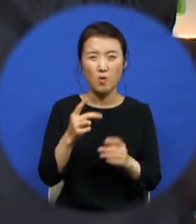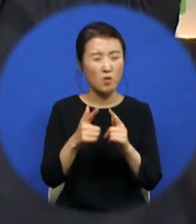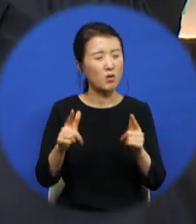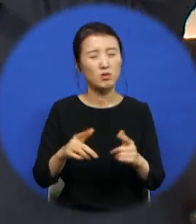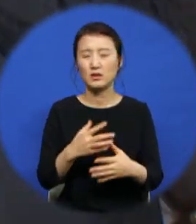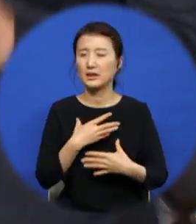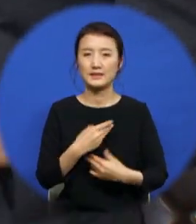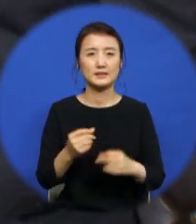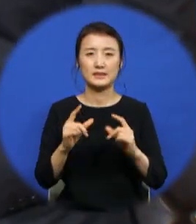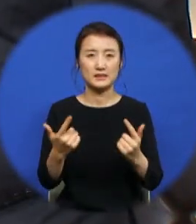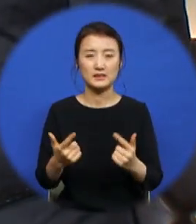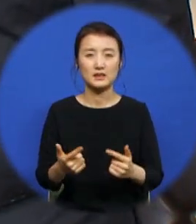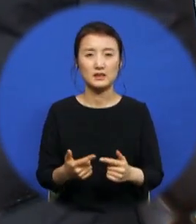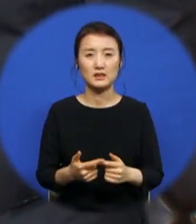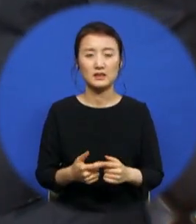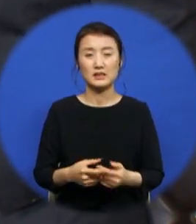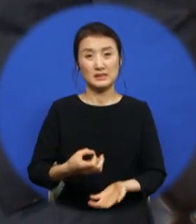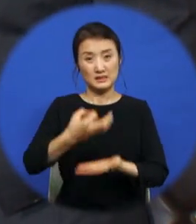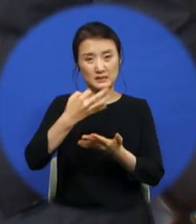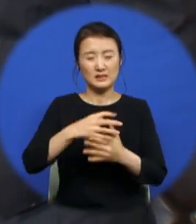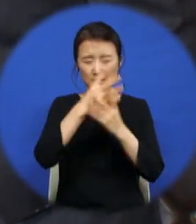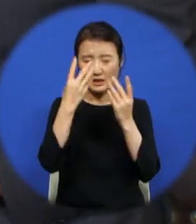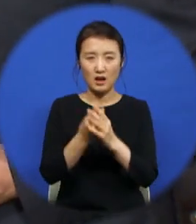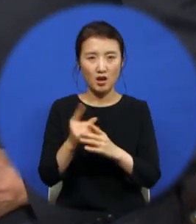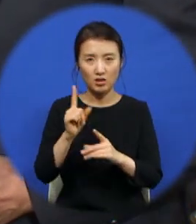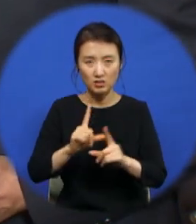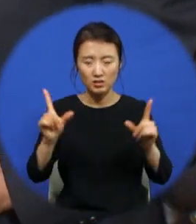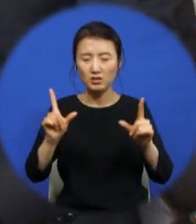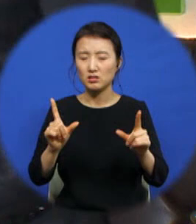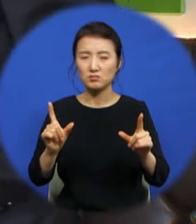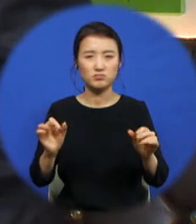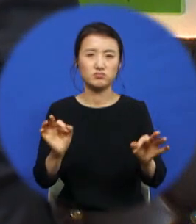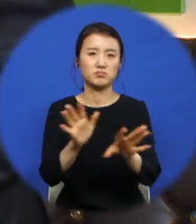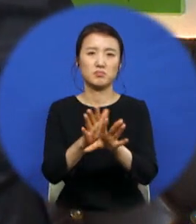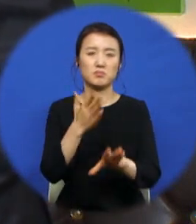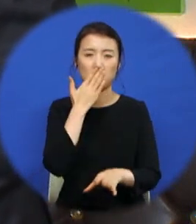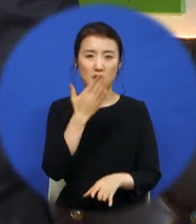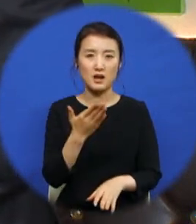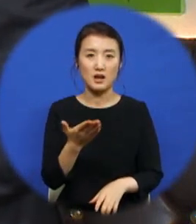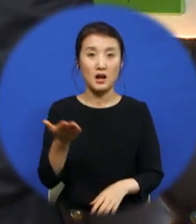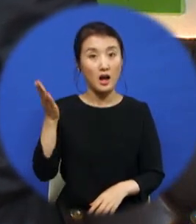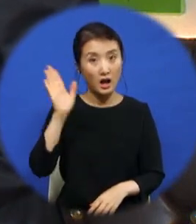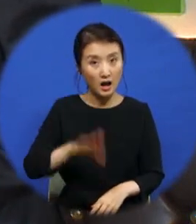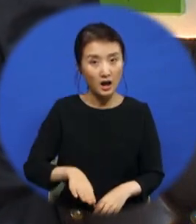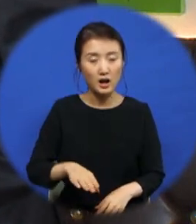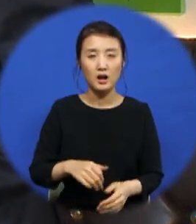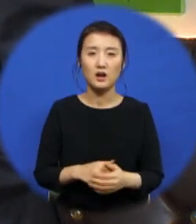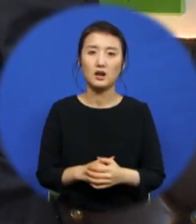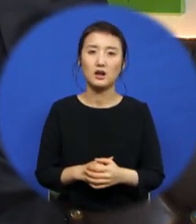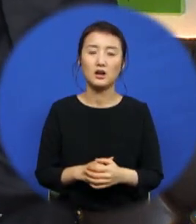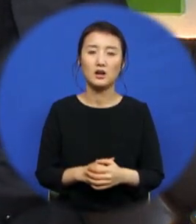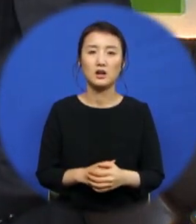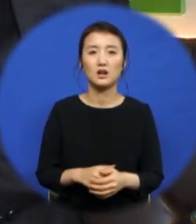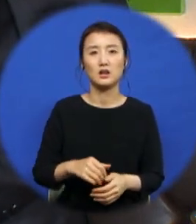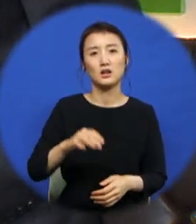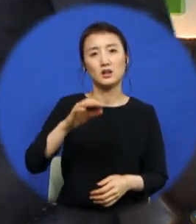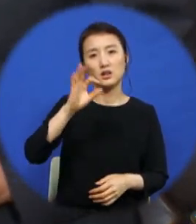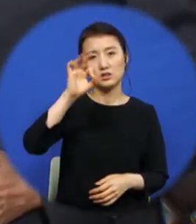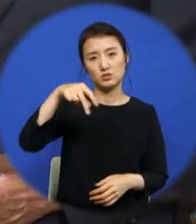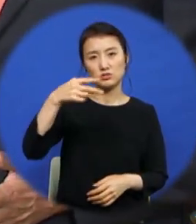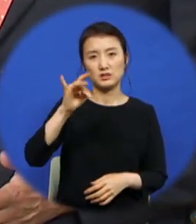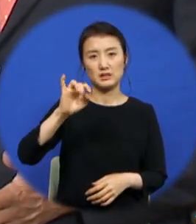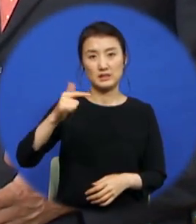수 있다 날아가 버릴 수 있다 일어 초 그런데 유대인들에게 신성한 책으로 통하는 8 무덤 안이 가장